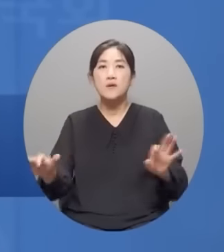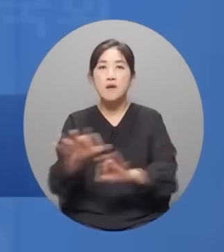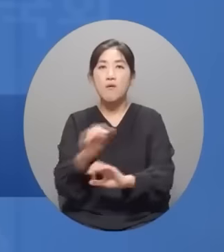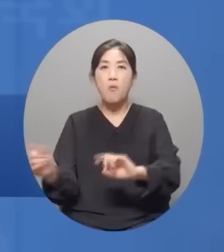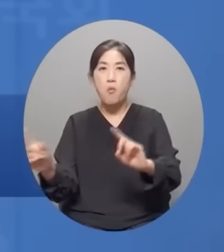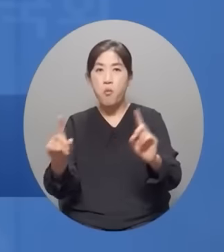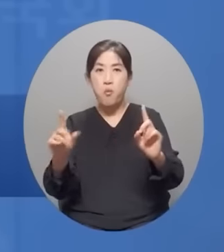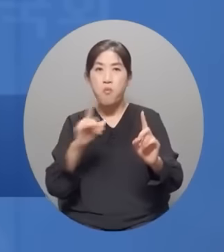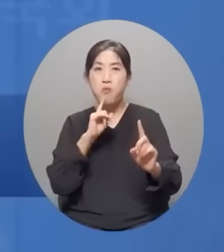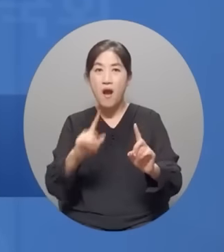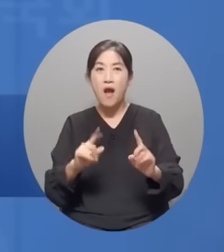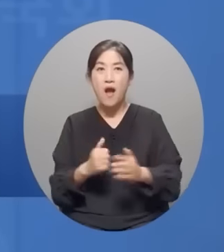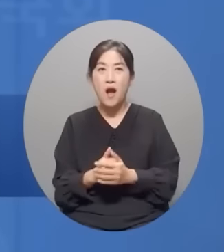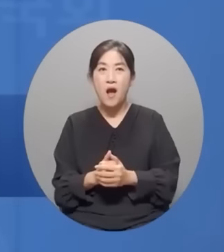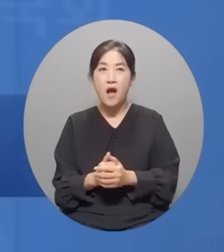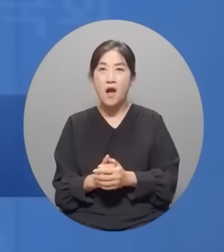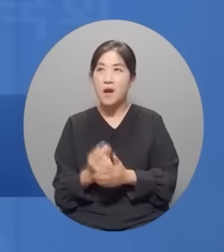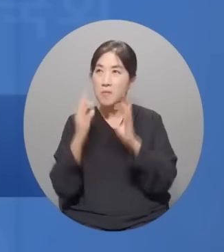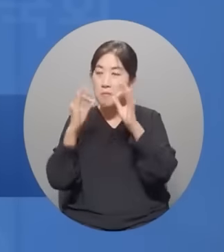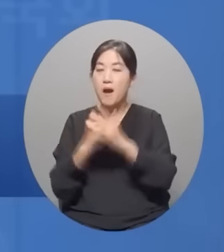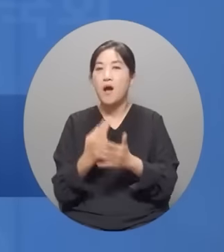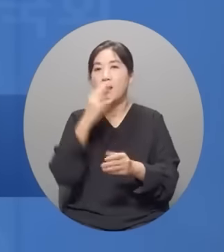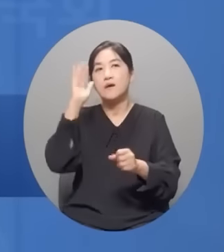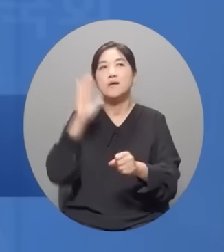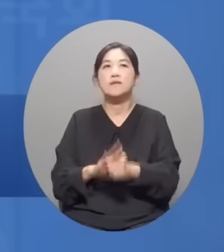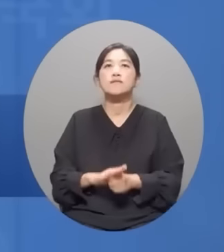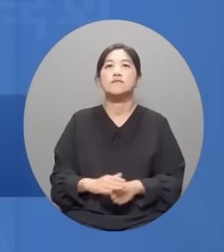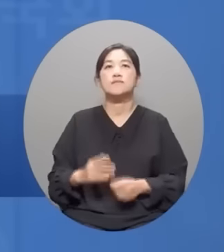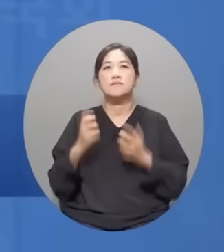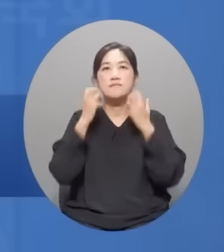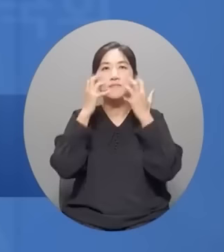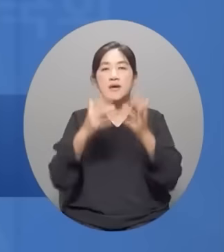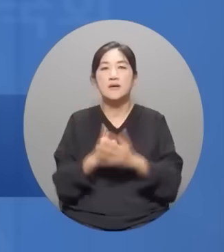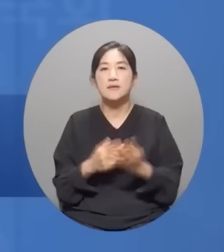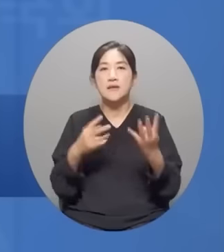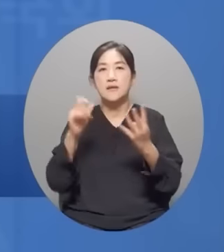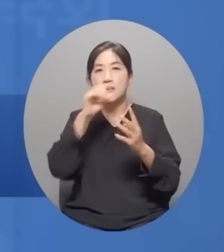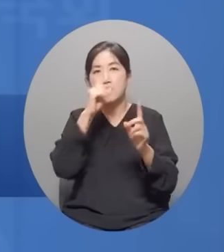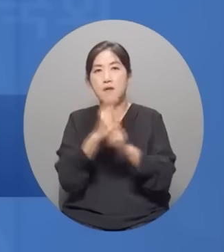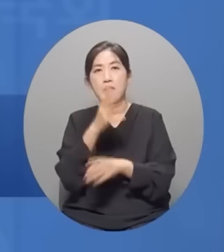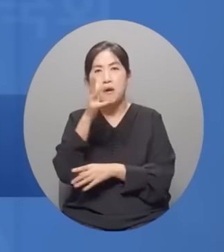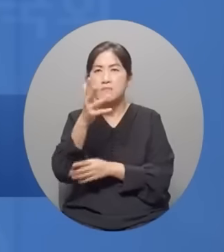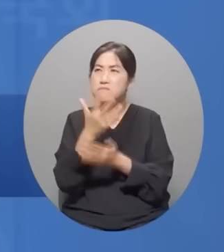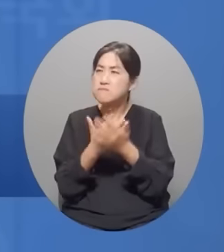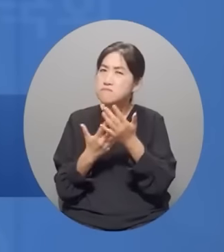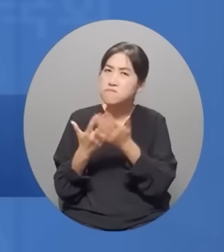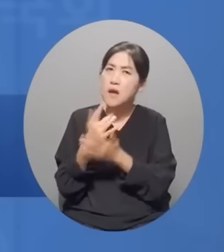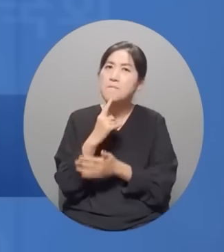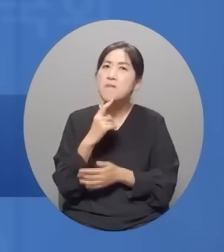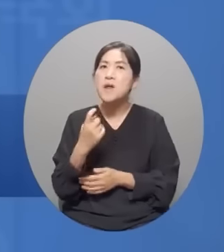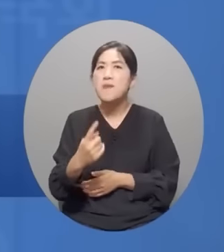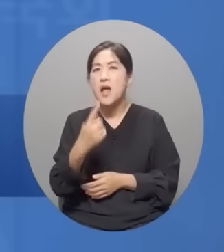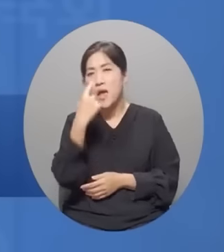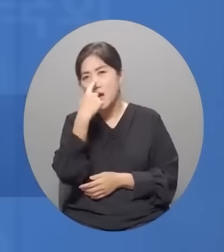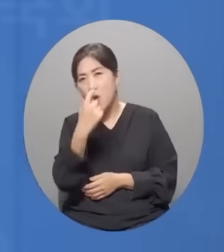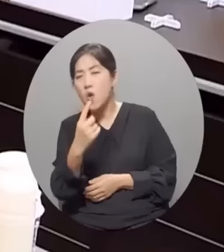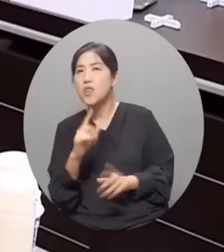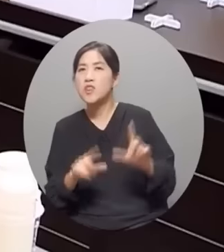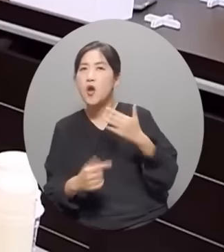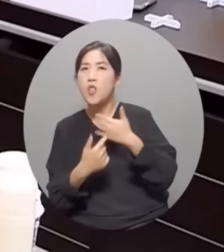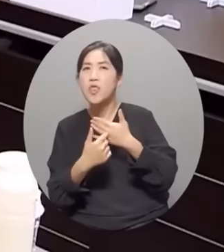살아나고 있다고 염장을 질렀습니다 4대 개혁의 방향도 추상적이고 말만 번드